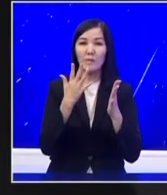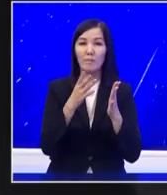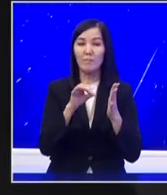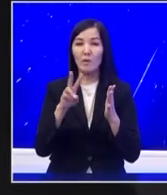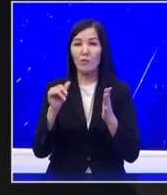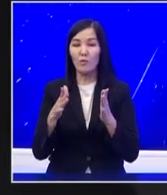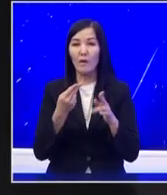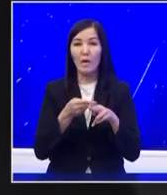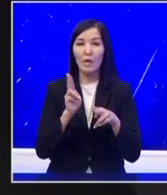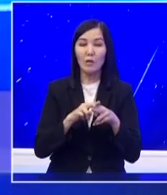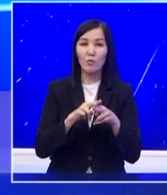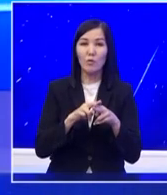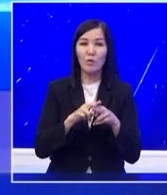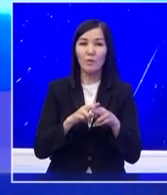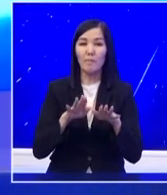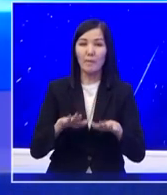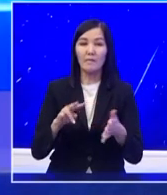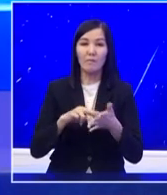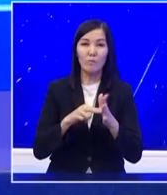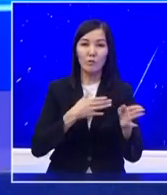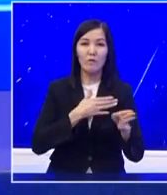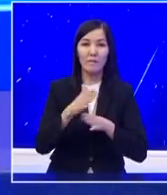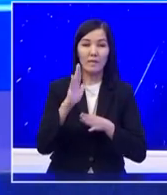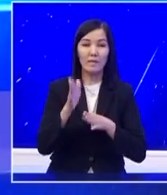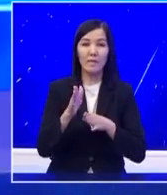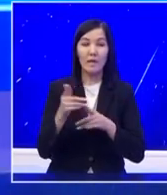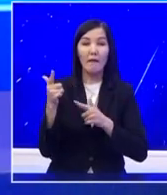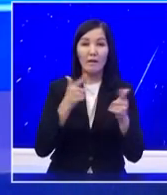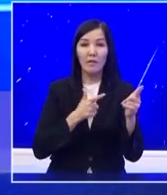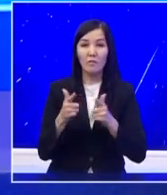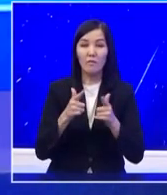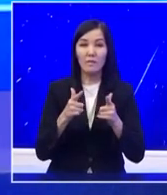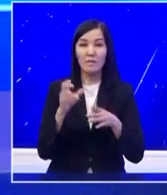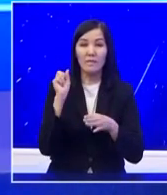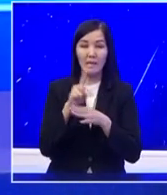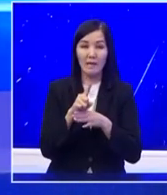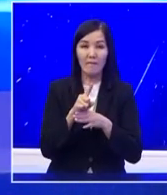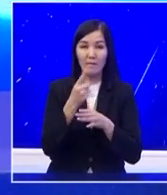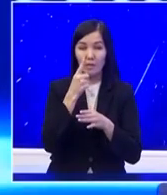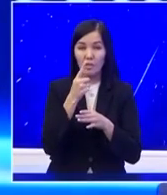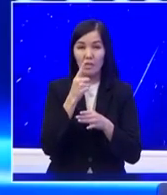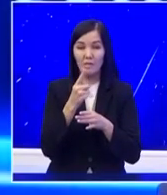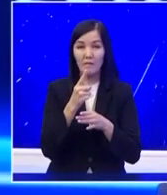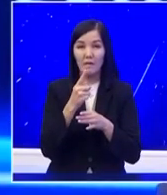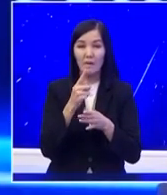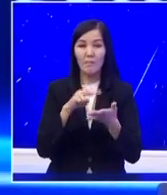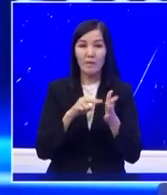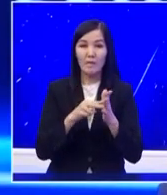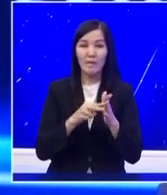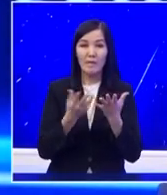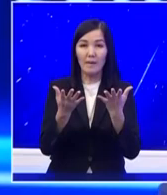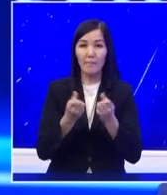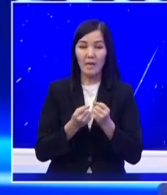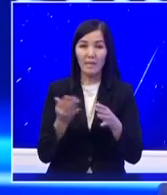миллионов, которые приобретаются за счет местного бюджета. Готовится бюджетная заявка на ближайшее уточнение местного бюджета на